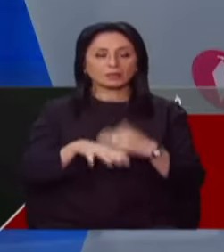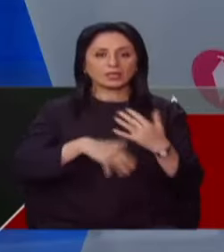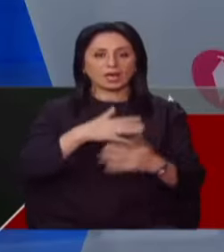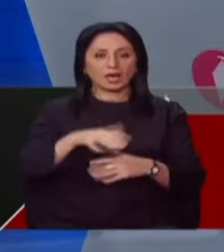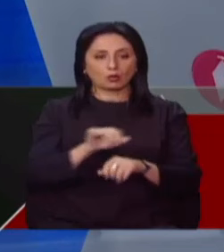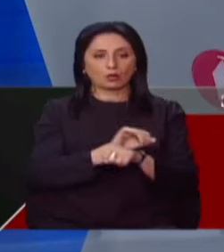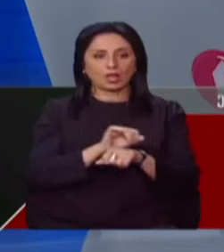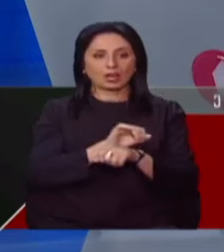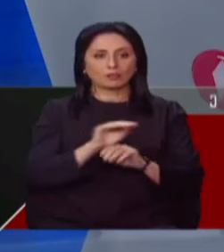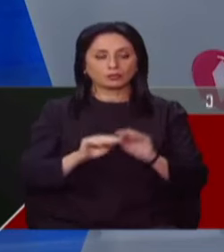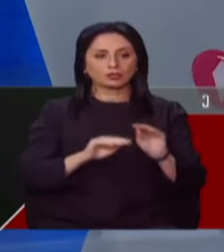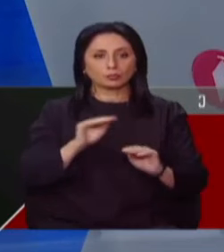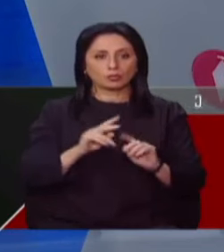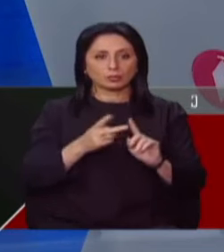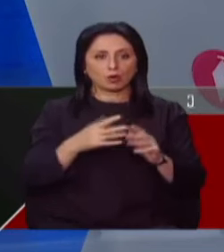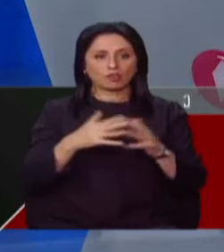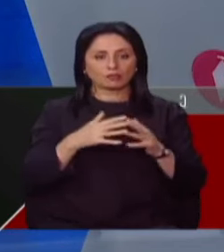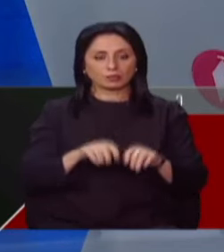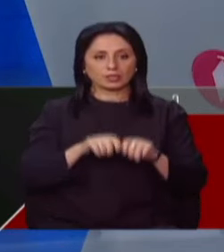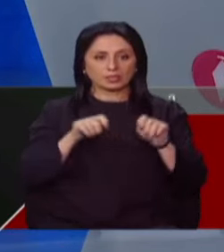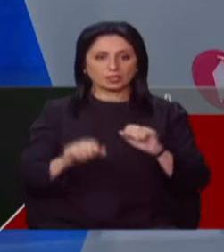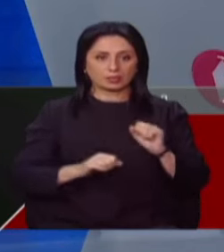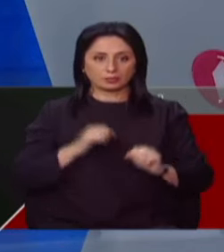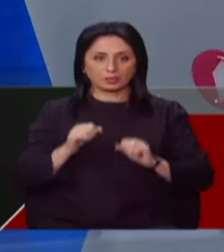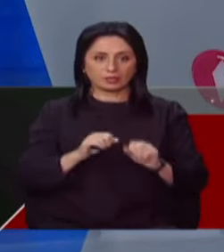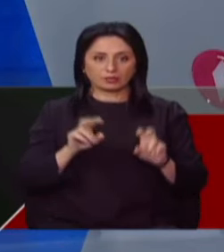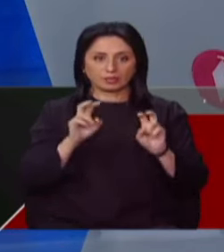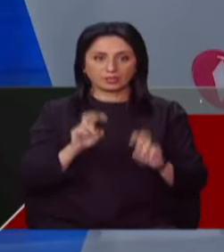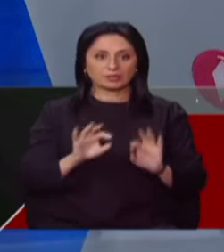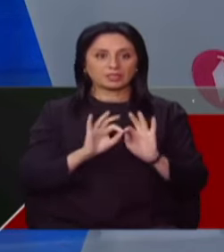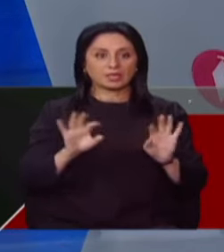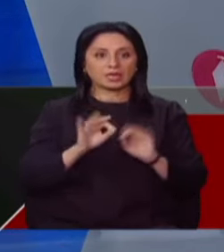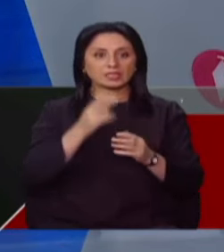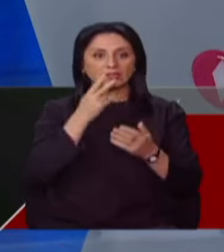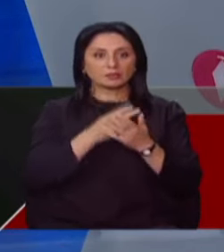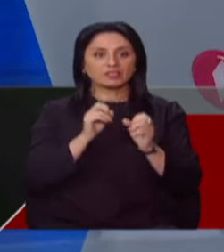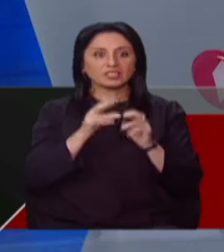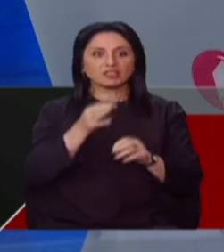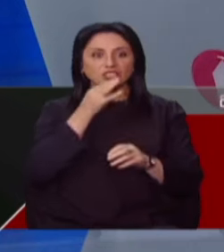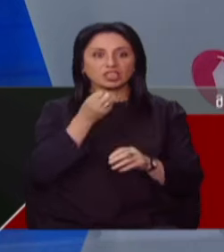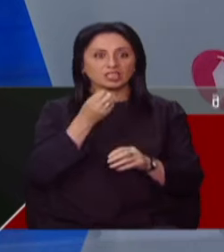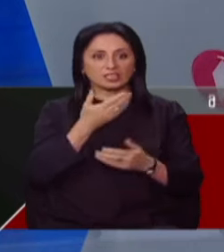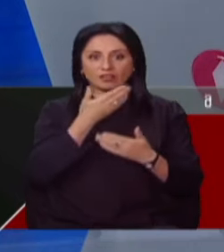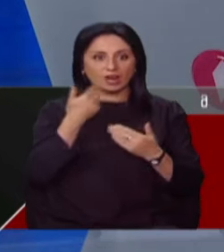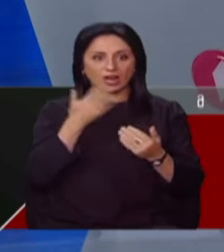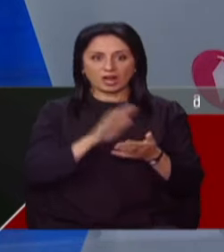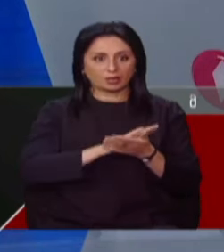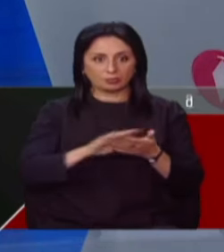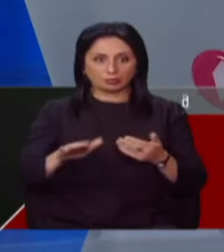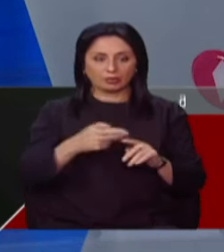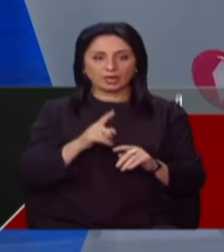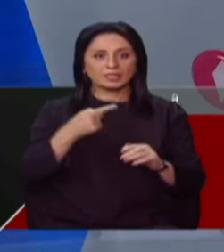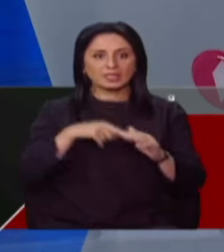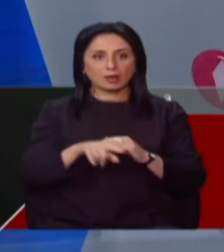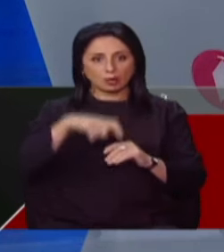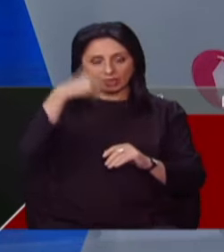არეულობისა და რევოლუციების მოწყობის და მეორე ფრონტის გახსნის მცდელობა სახელდება. განცხადების მიხედვით საფრთხე ჯერ ისევ არ არის განეიტრალებული, რის